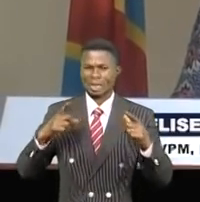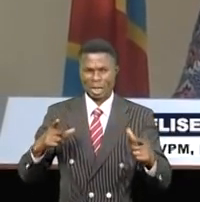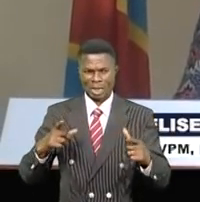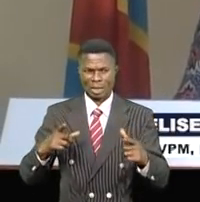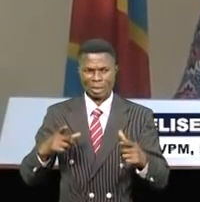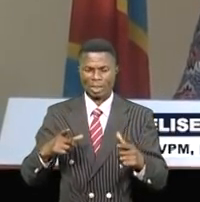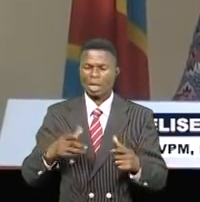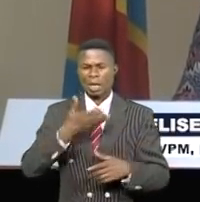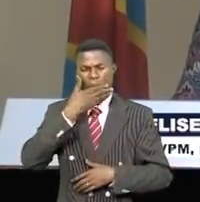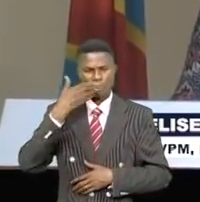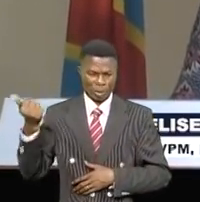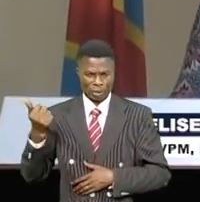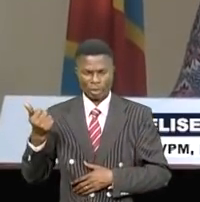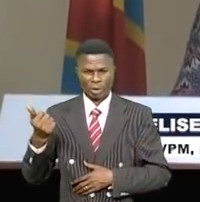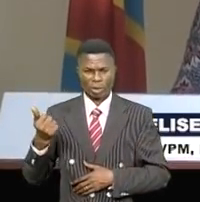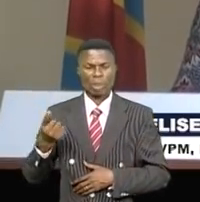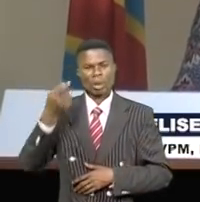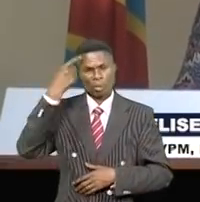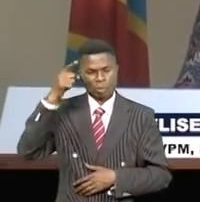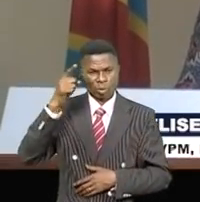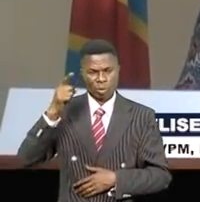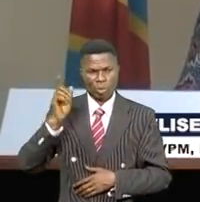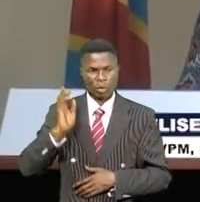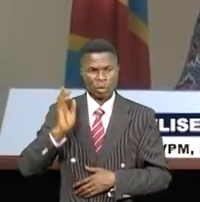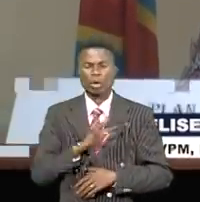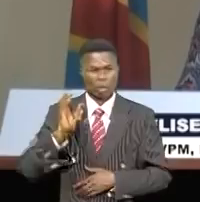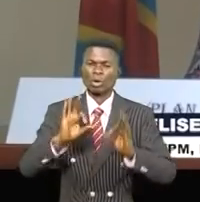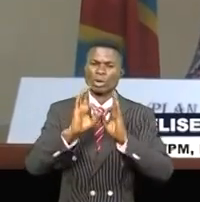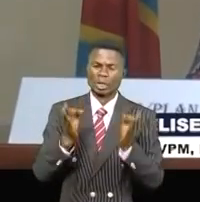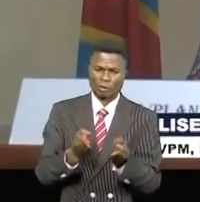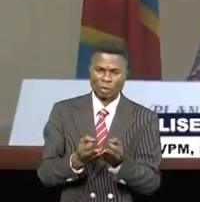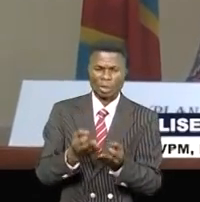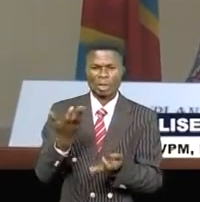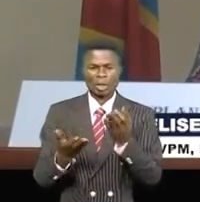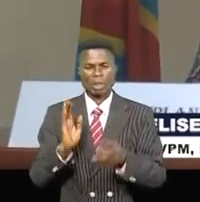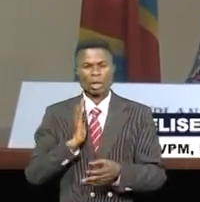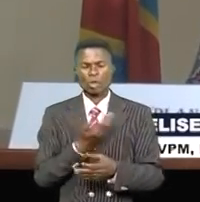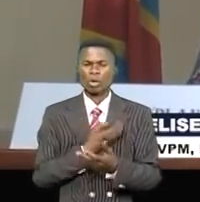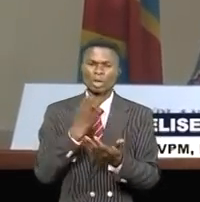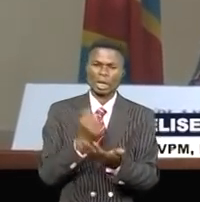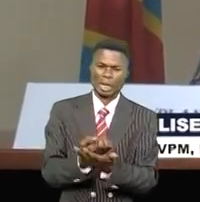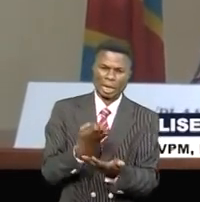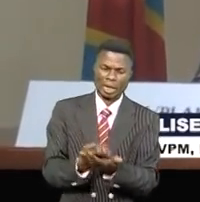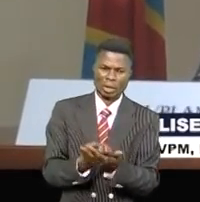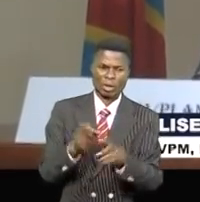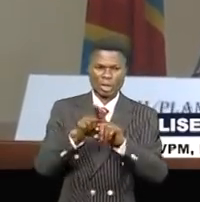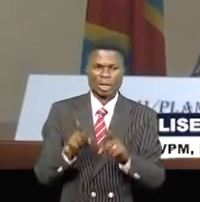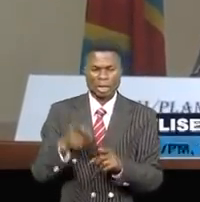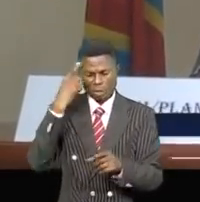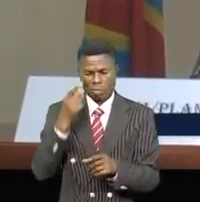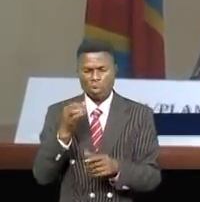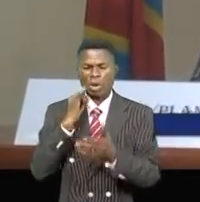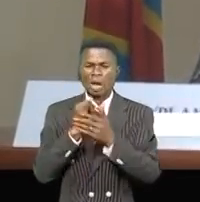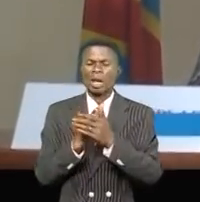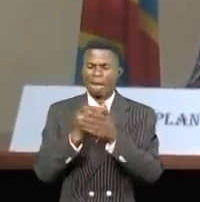complexe, que ce soit pour notre foyer, notre économie ou l'intégrité